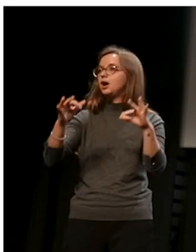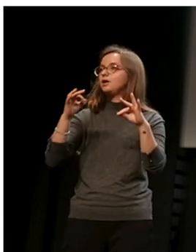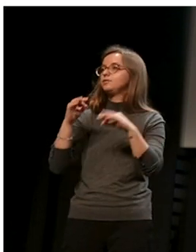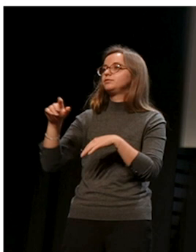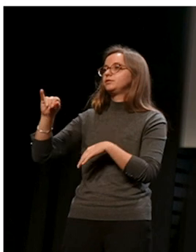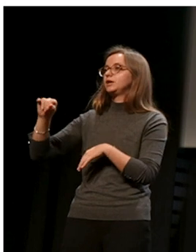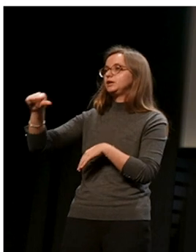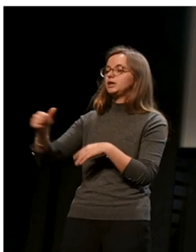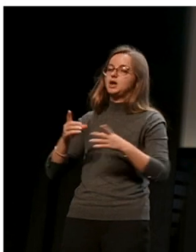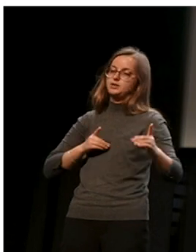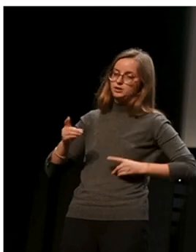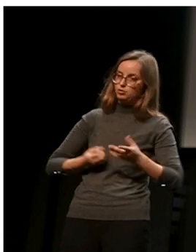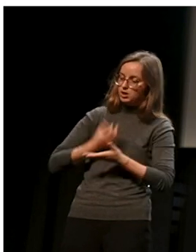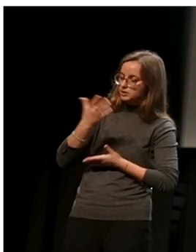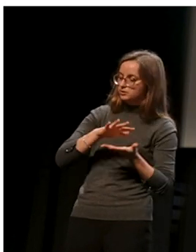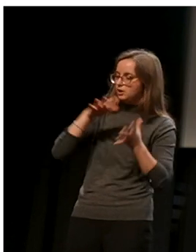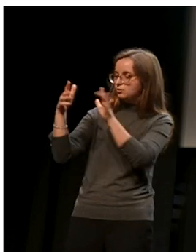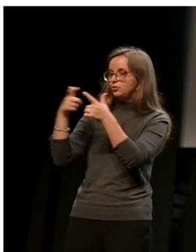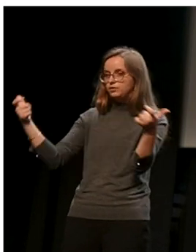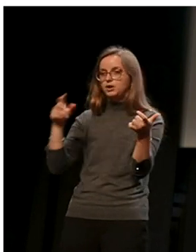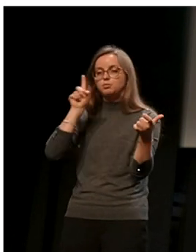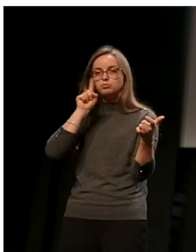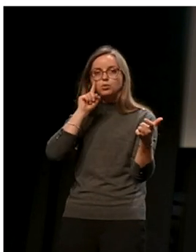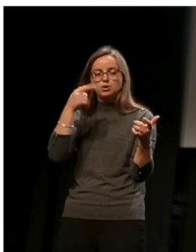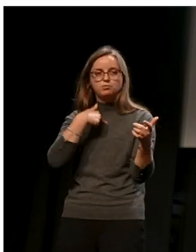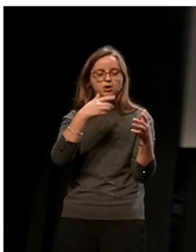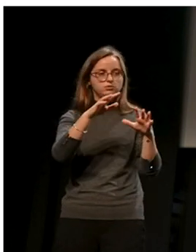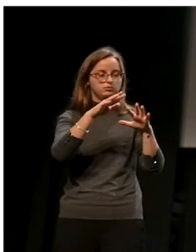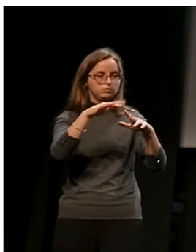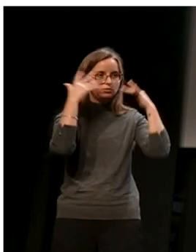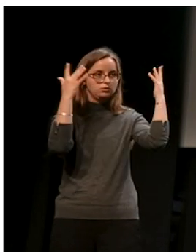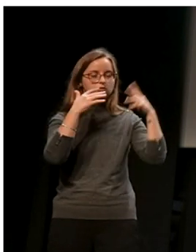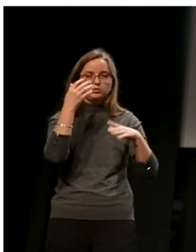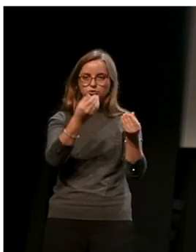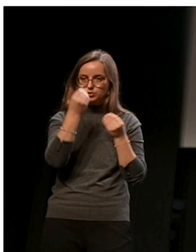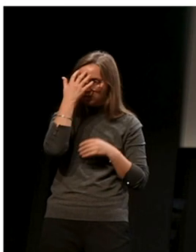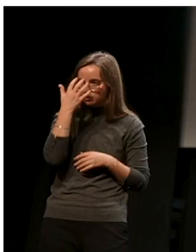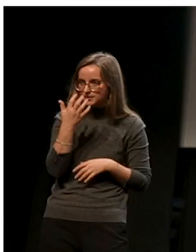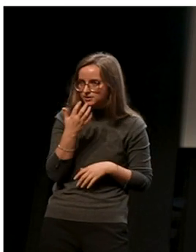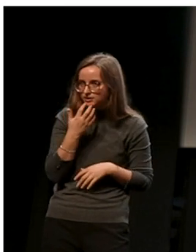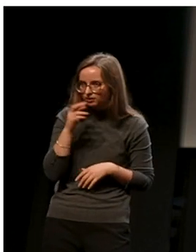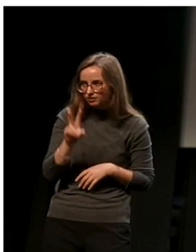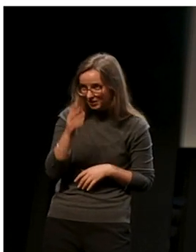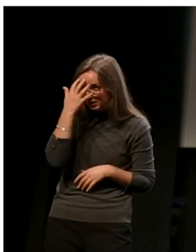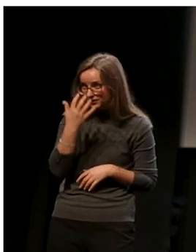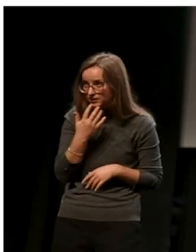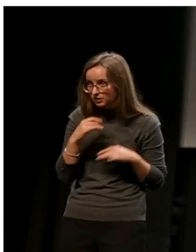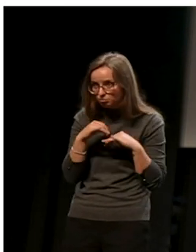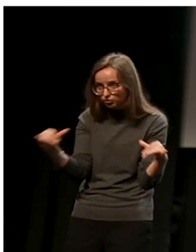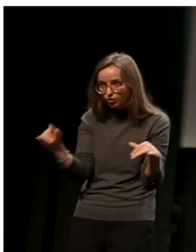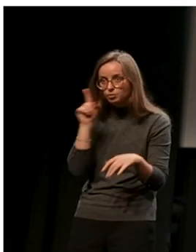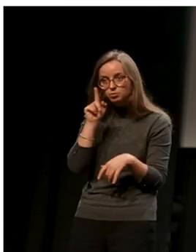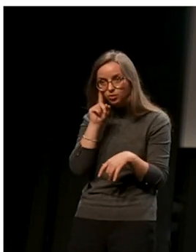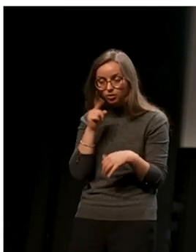l'évolution au stade des directeurs artistiques, parce que je suis très triste de ce que j'entends. Vraiment. Je suis triste pour deux choses totalement opposées.